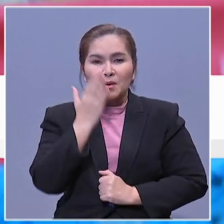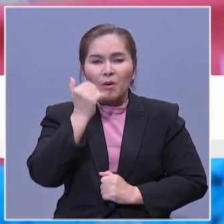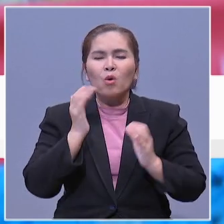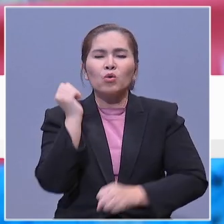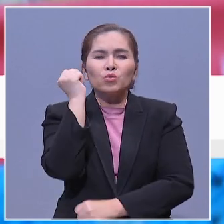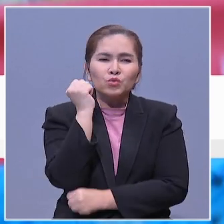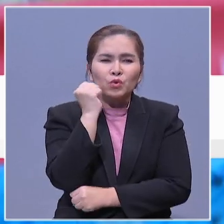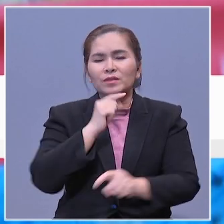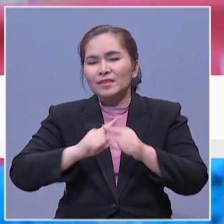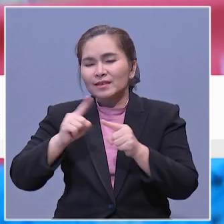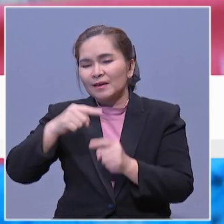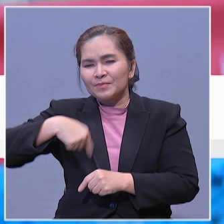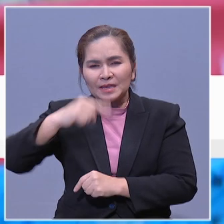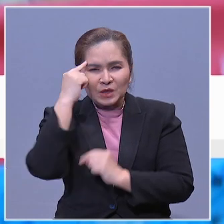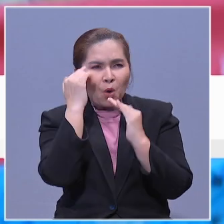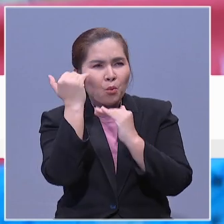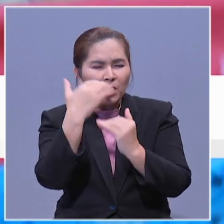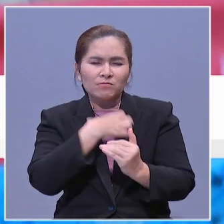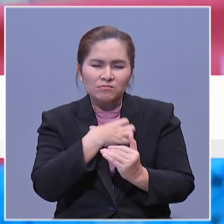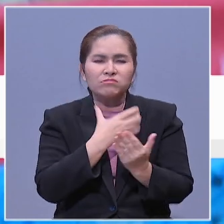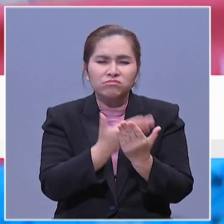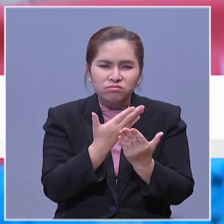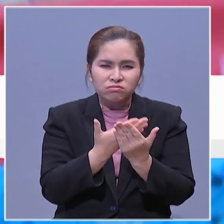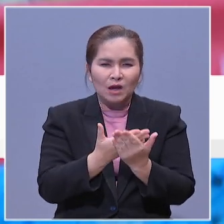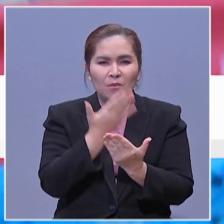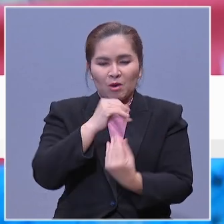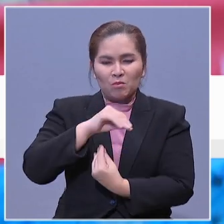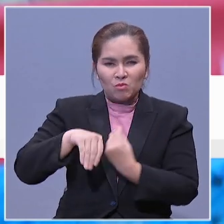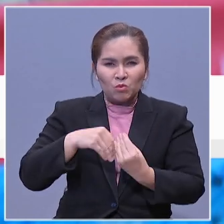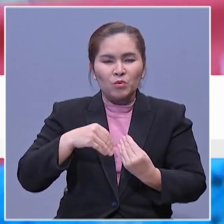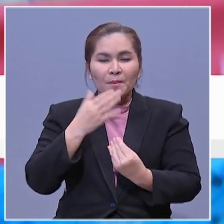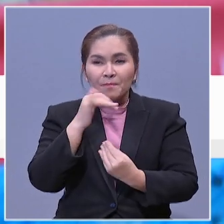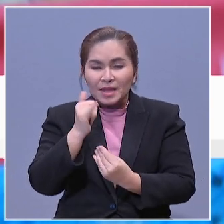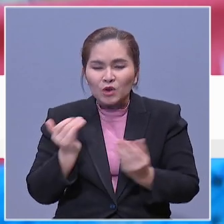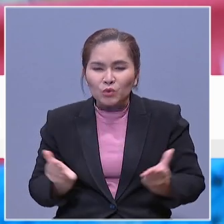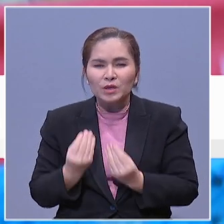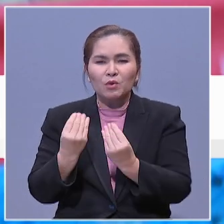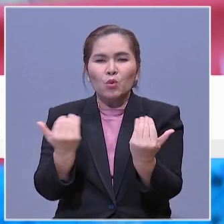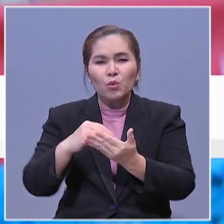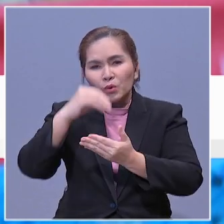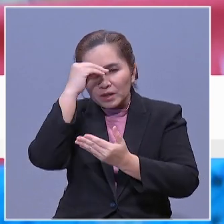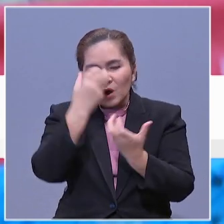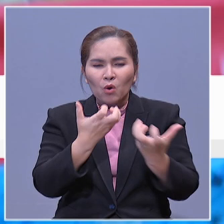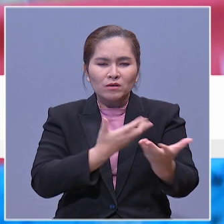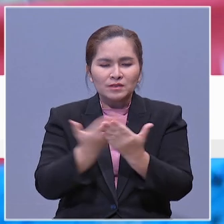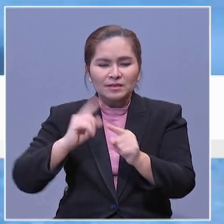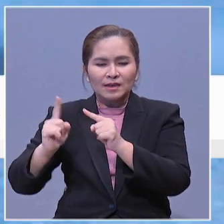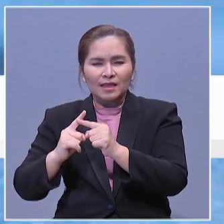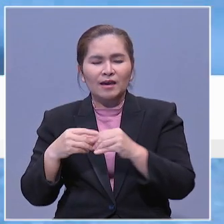อะไรเขาก็อยากหวังเงินอย่างนี้มั่งนะเผื่อเขาขัดสนเรื่องส่งลูกเรียนอะไรเงี้ยซื้อข้าวซื้อของเข้าบ้